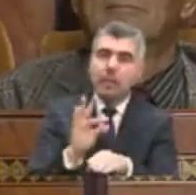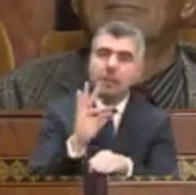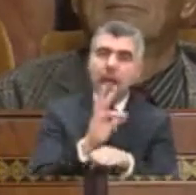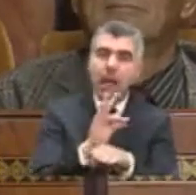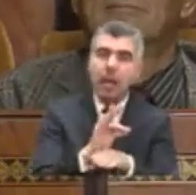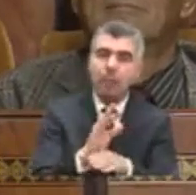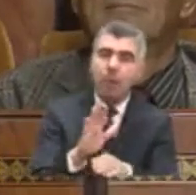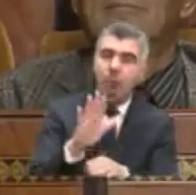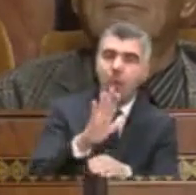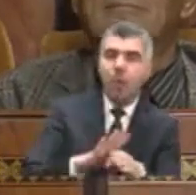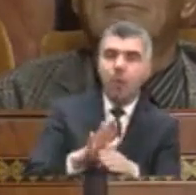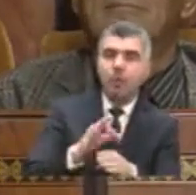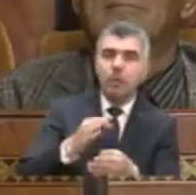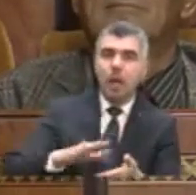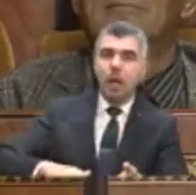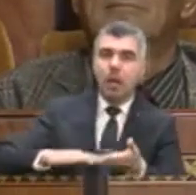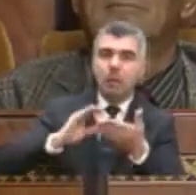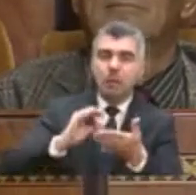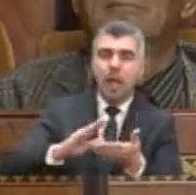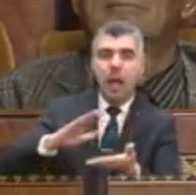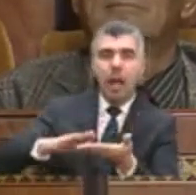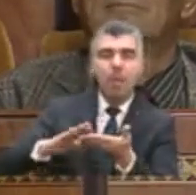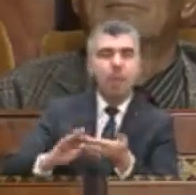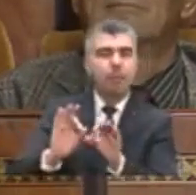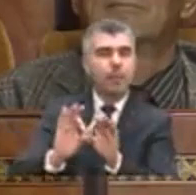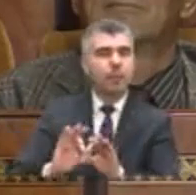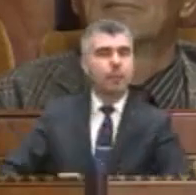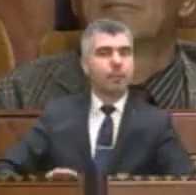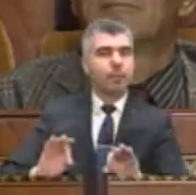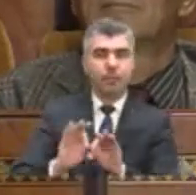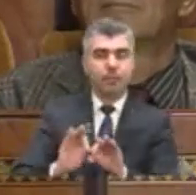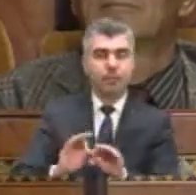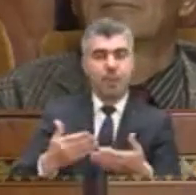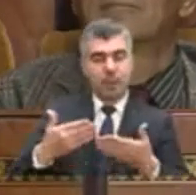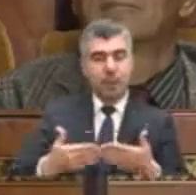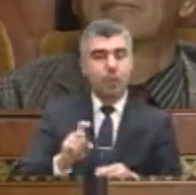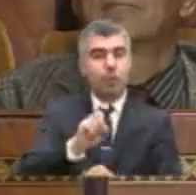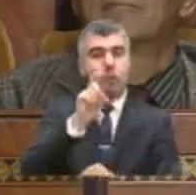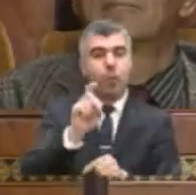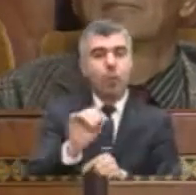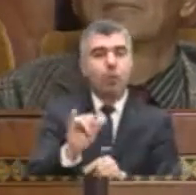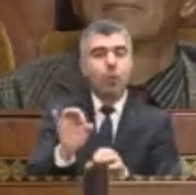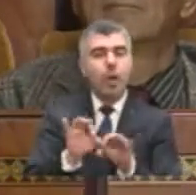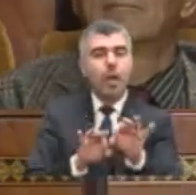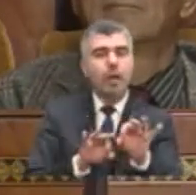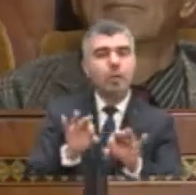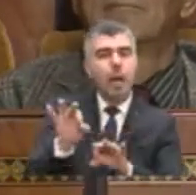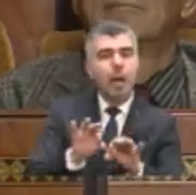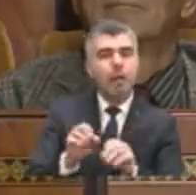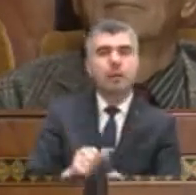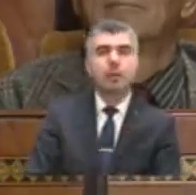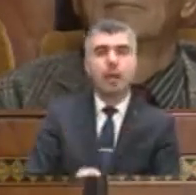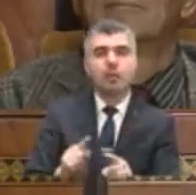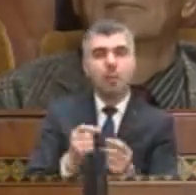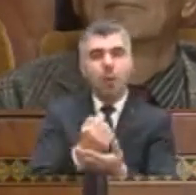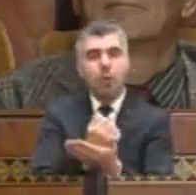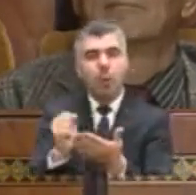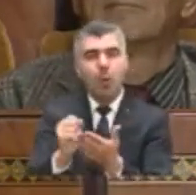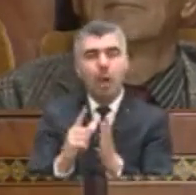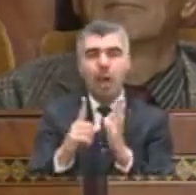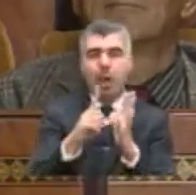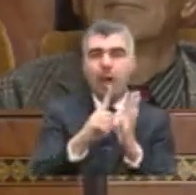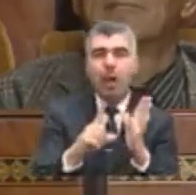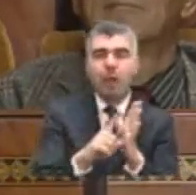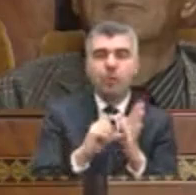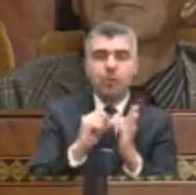التعليميه باحسن وجه وليس السن. سيد الوزير، لهذا نسائلكم عن الاجراءات المتخذه لسحب النظام